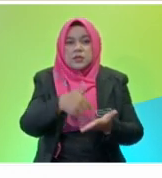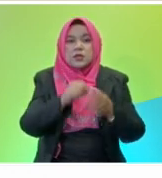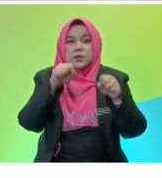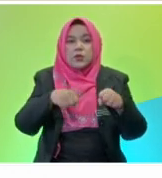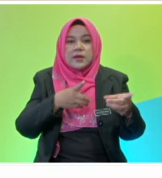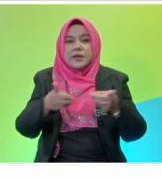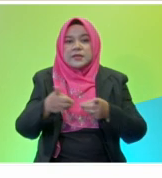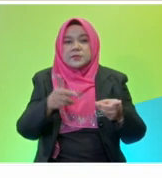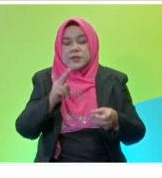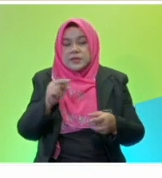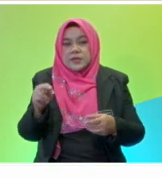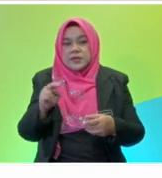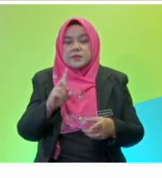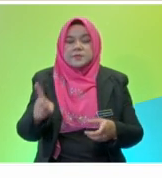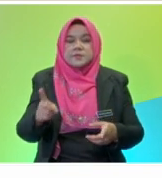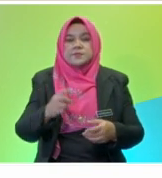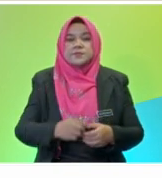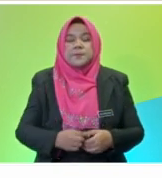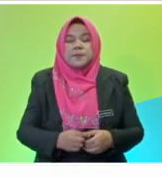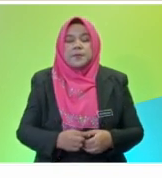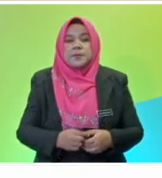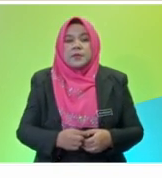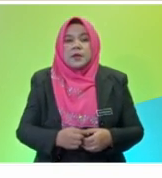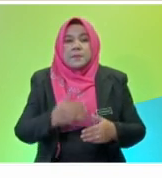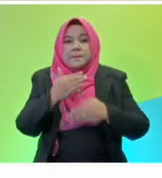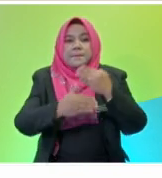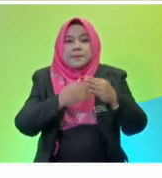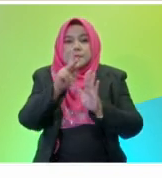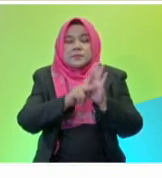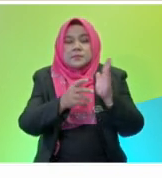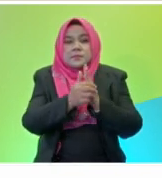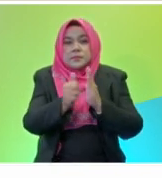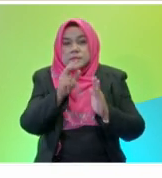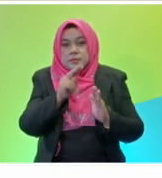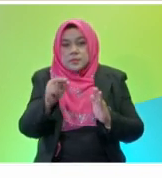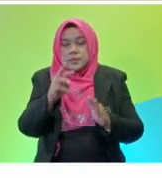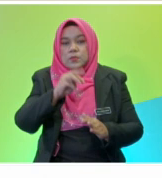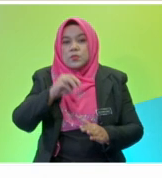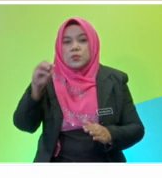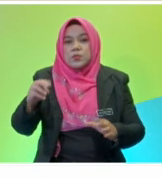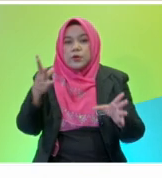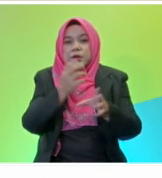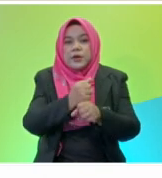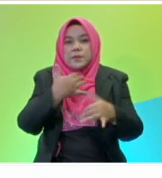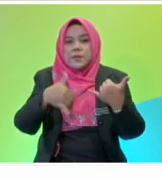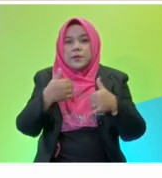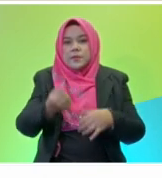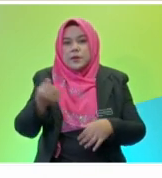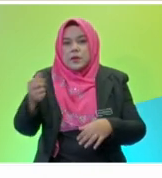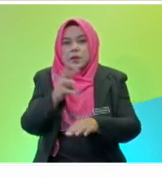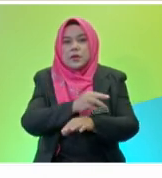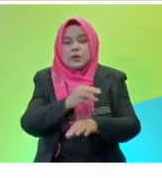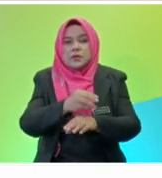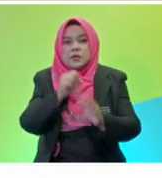contohnya pada pada membina kemahiran itu murid dapat bermain alat musik dengan cara